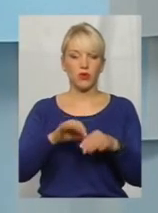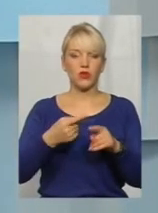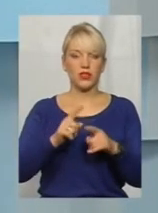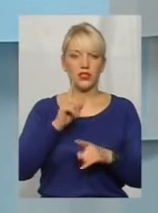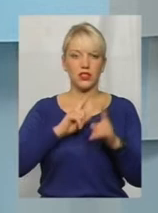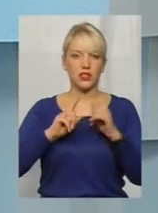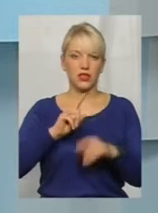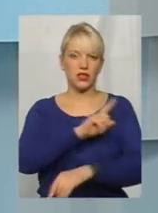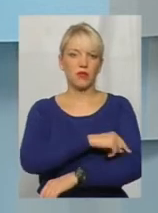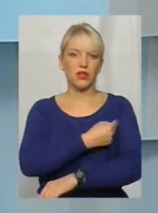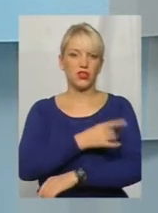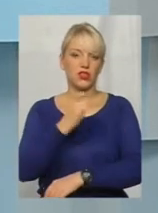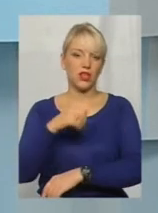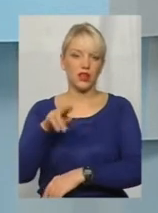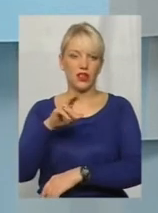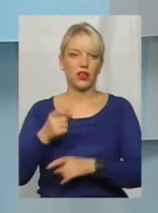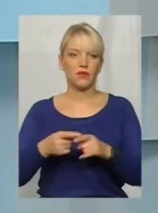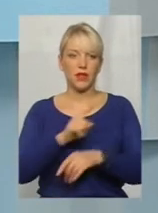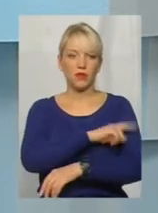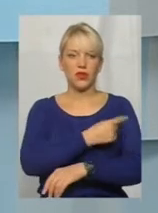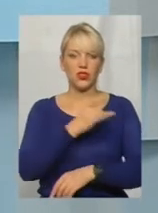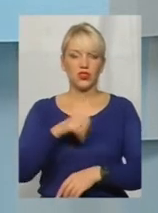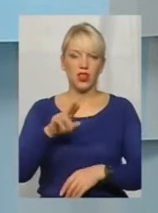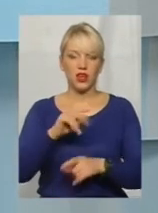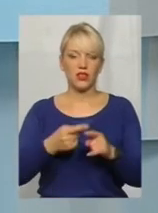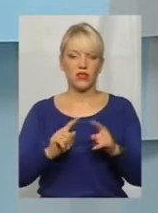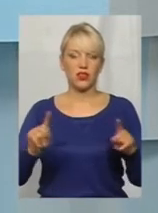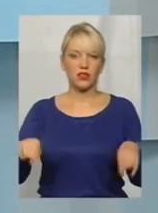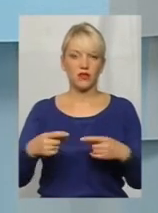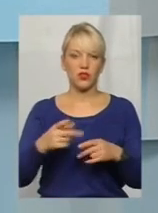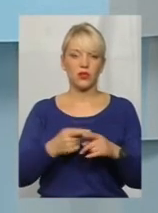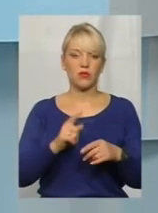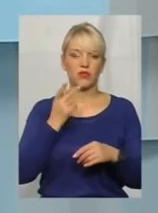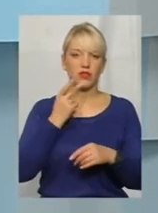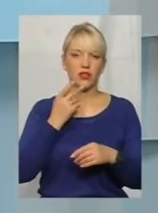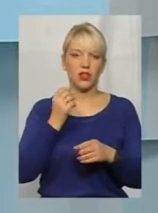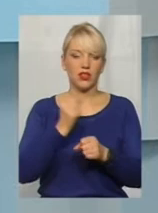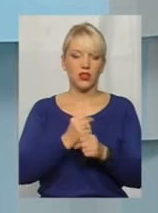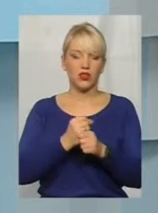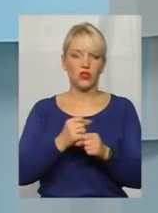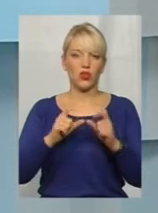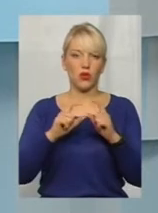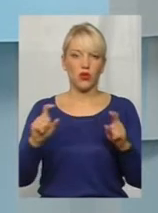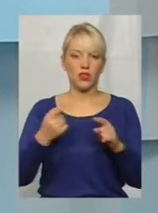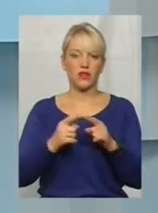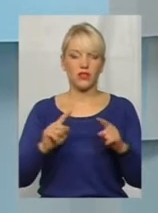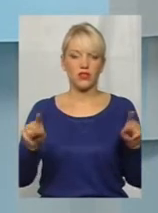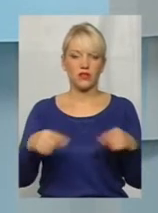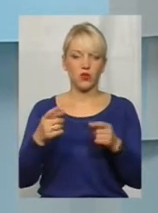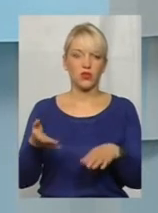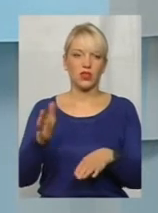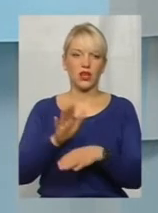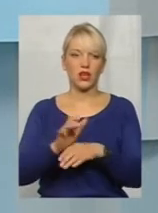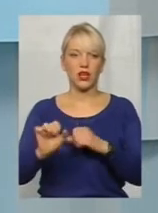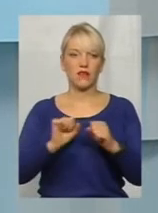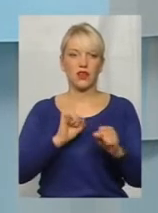засідання медичної ради. Медична рада, вона засідає, вона створена, це є постійно діючий орган закладів охорони здоров'я, він створюється наказом